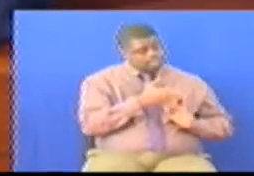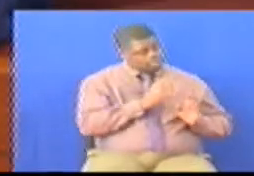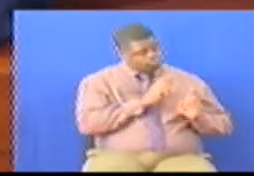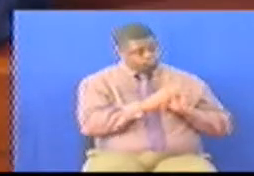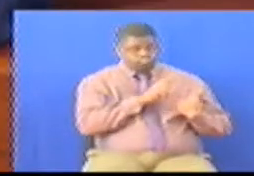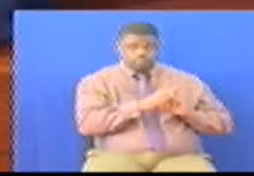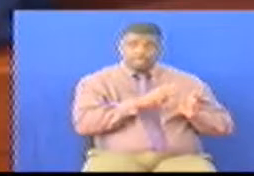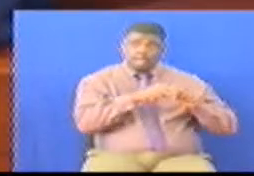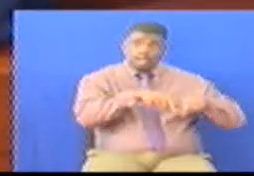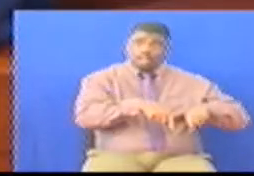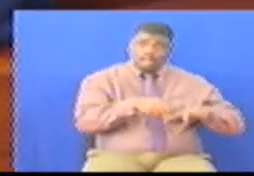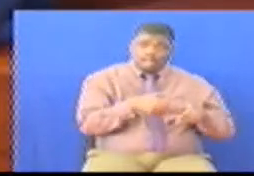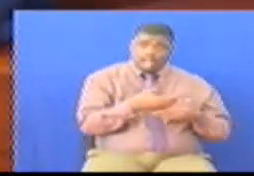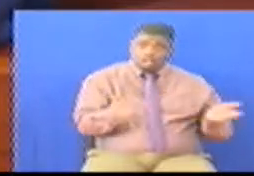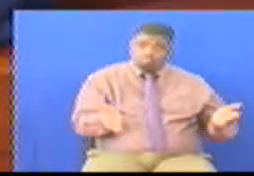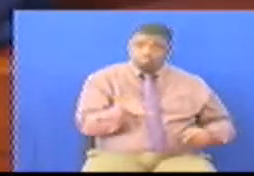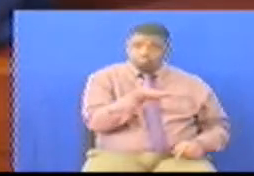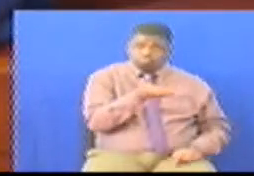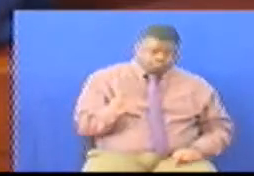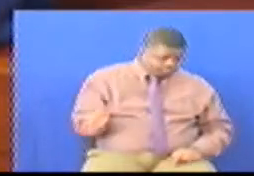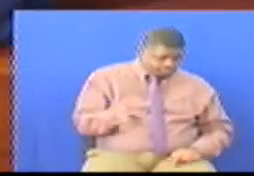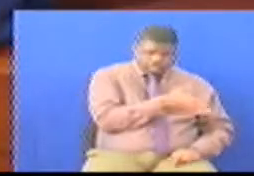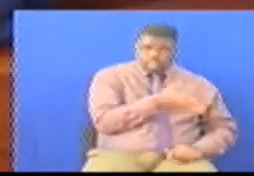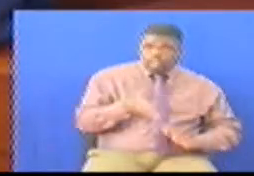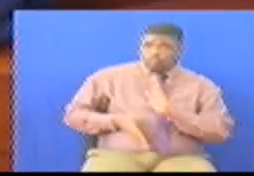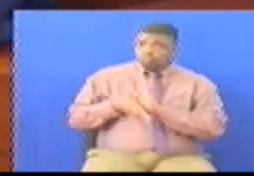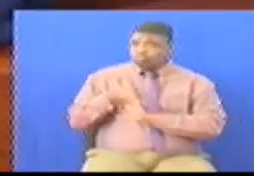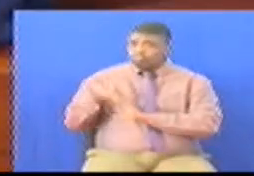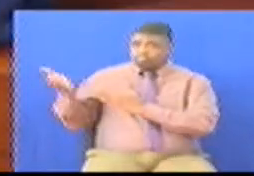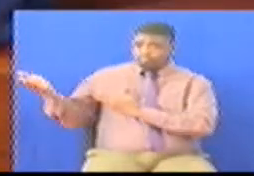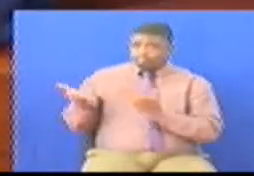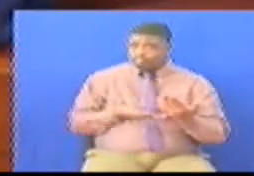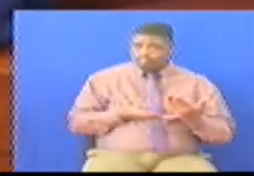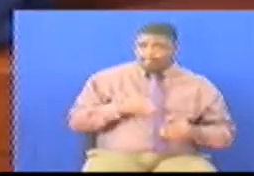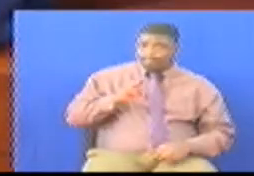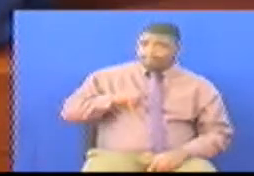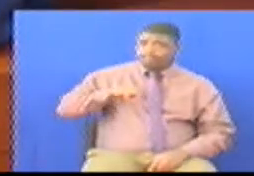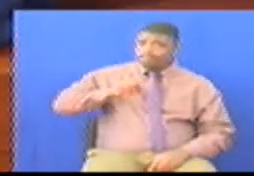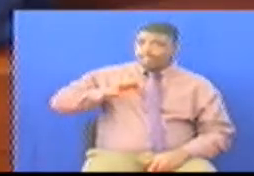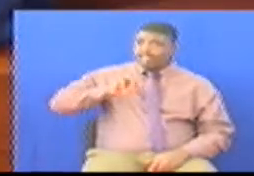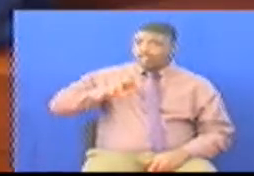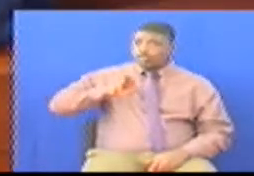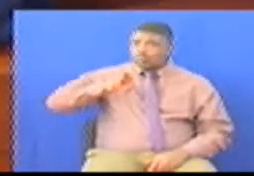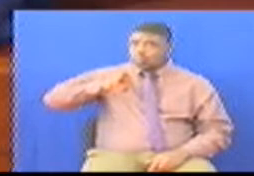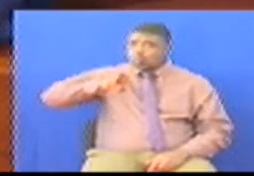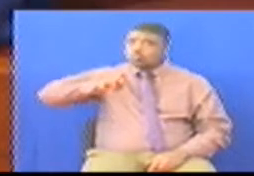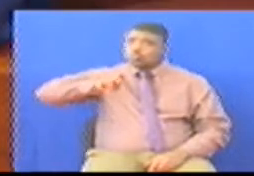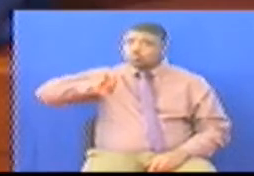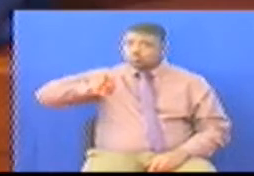haina shida. Kwa hiyo tuanze na mheshimiwa Musa Mbaruk.